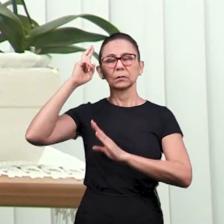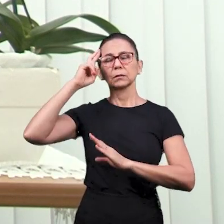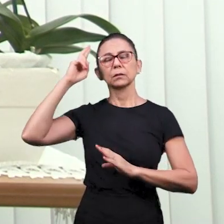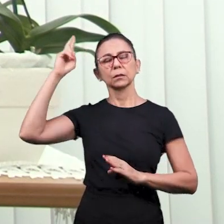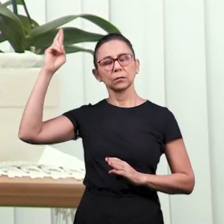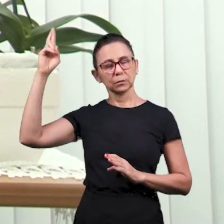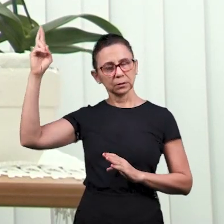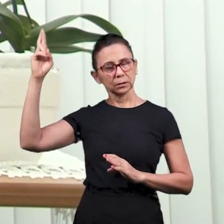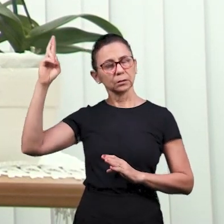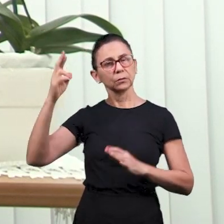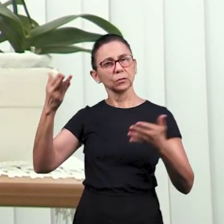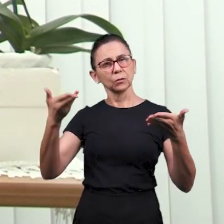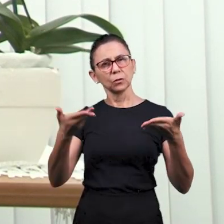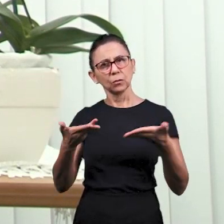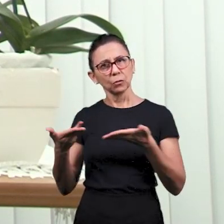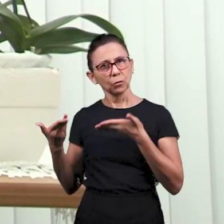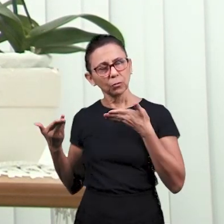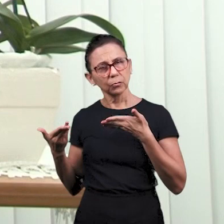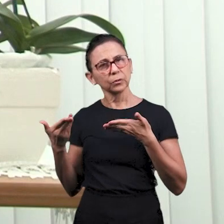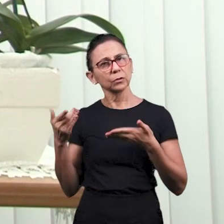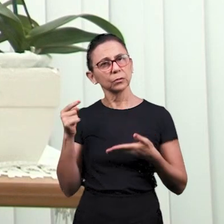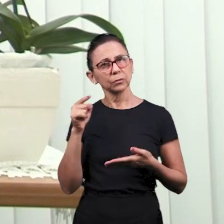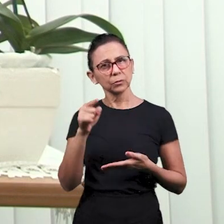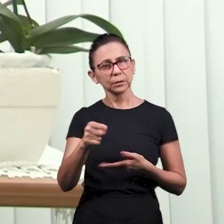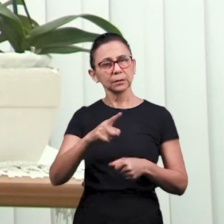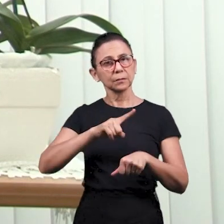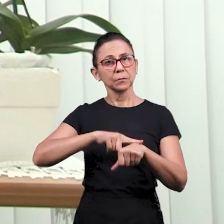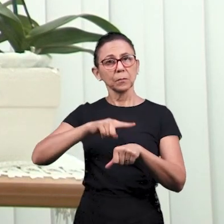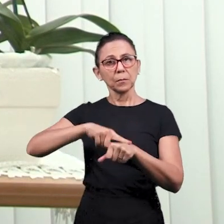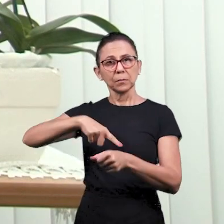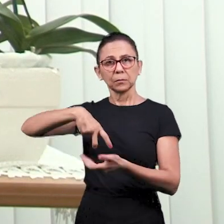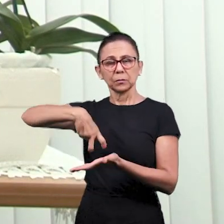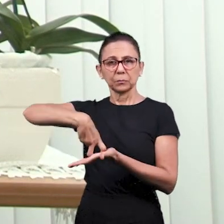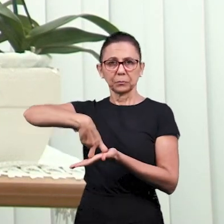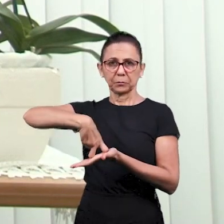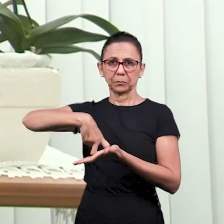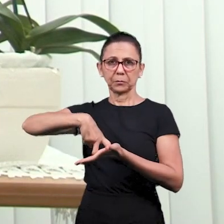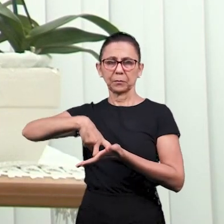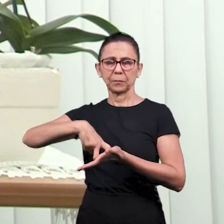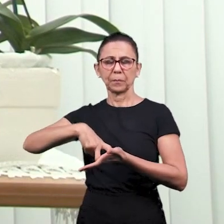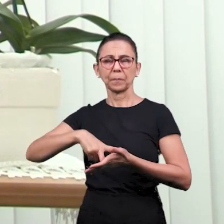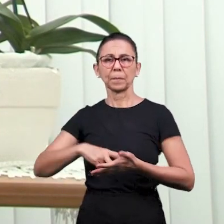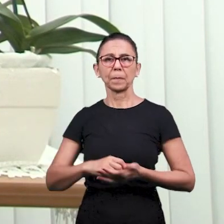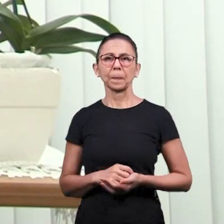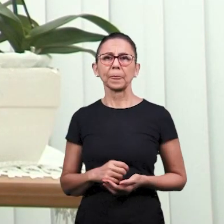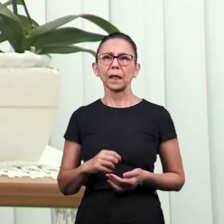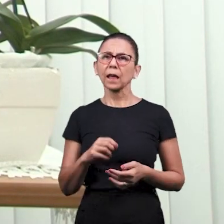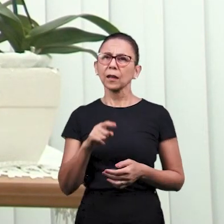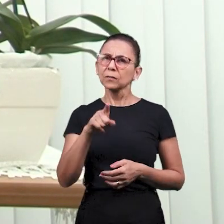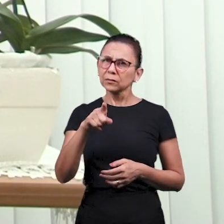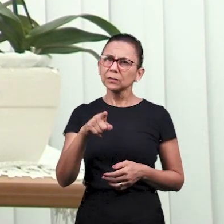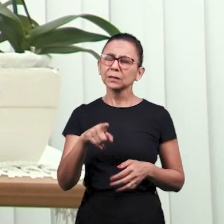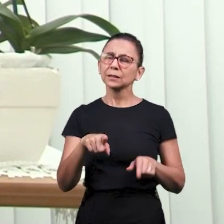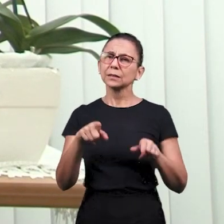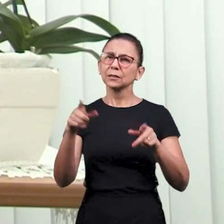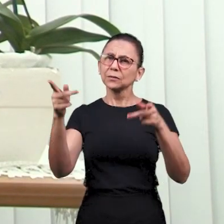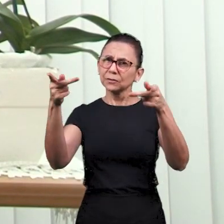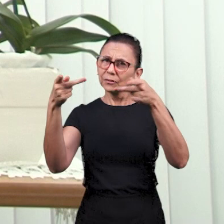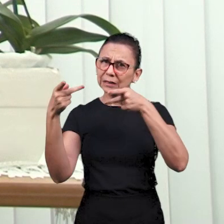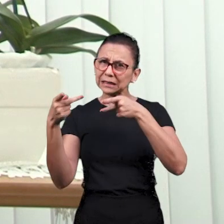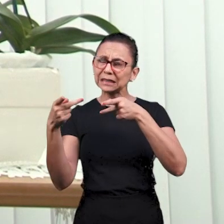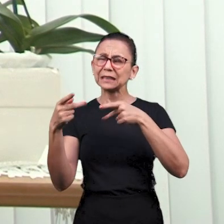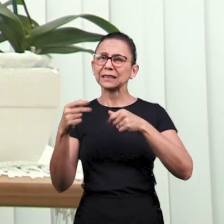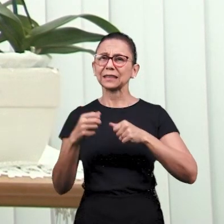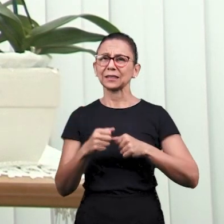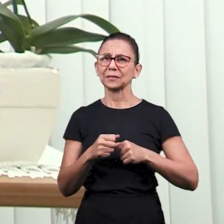молимся за наши семьи. Я приглашаю вас склонить ваши колени. Давайте помолимся. Если